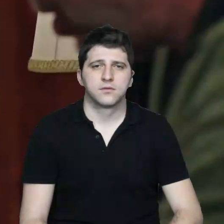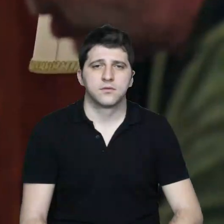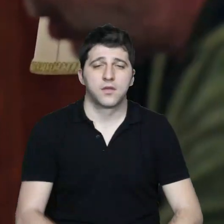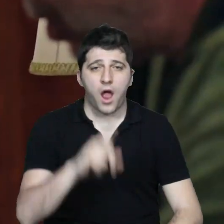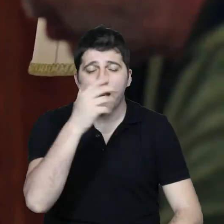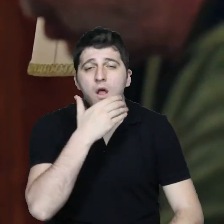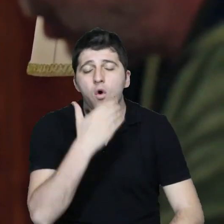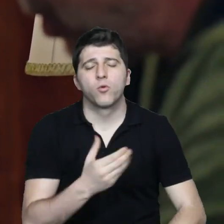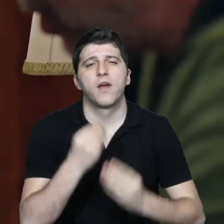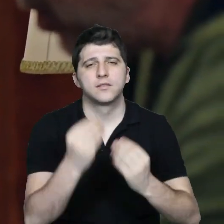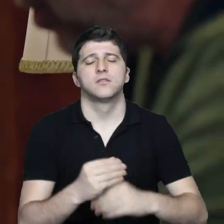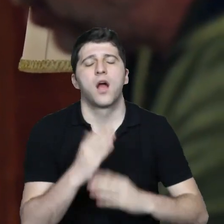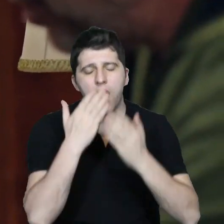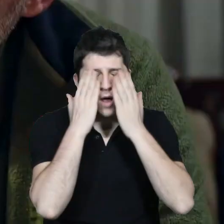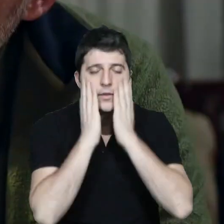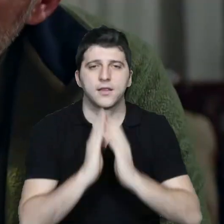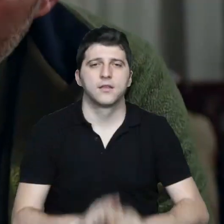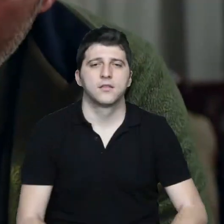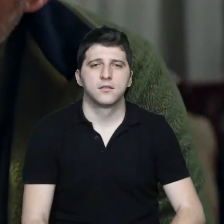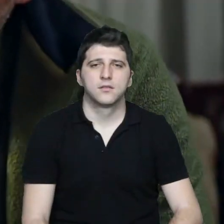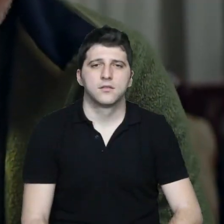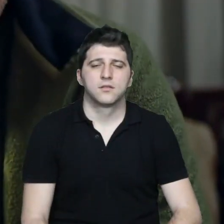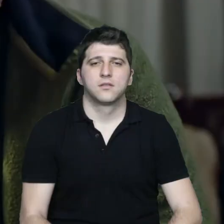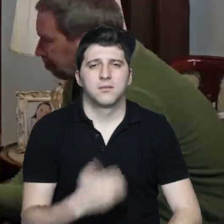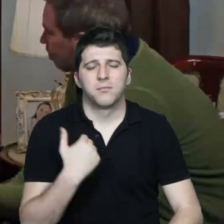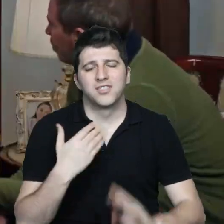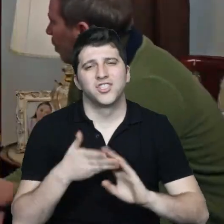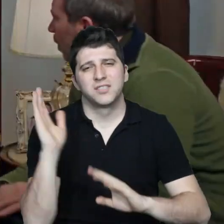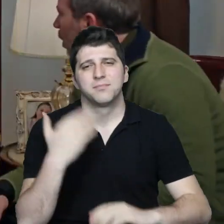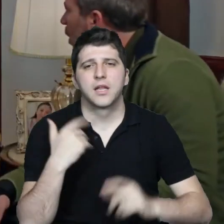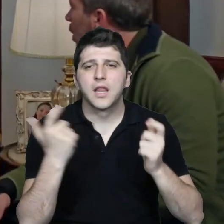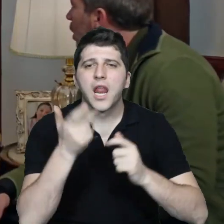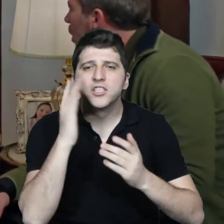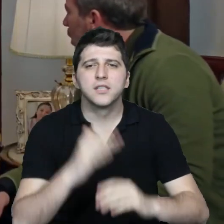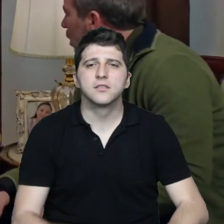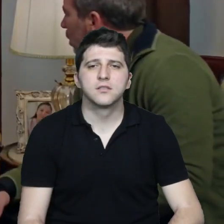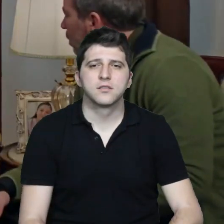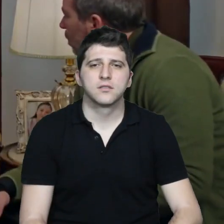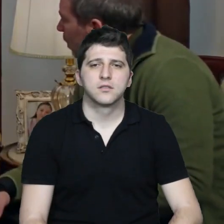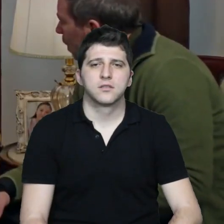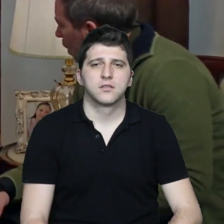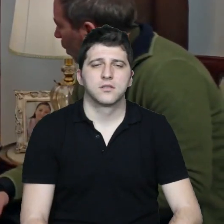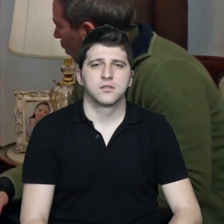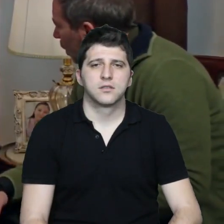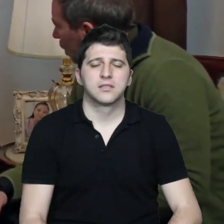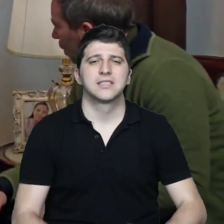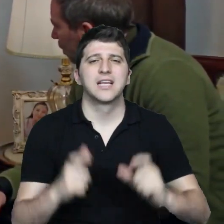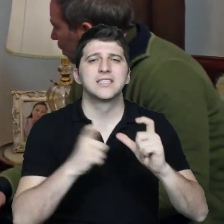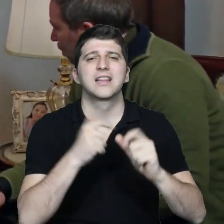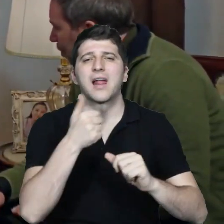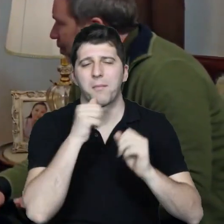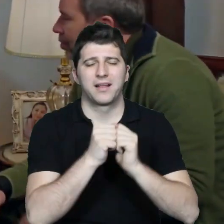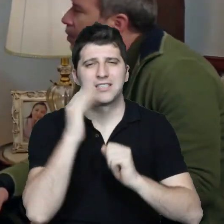Allah ömrüne ömür katsın. Amin. Ben çıkayım. Nereye gideceksin? Settar babanın